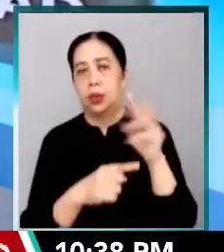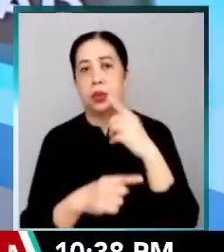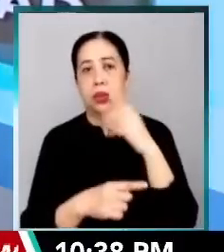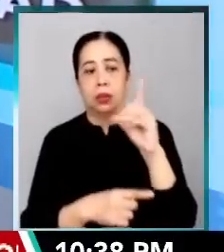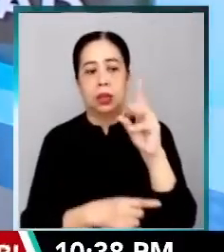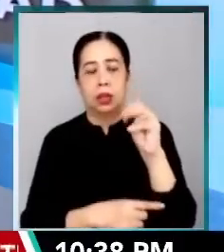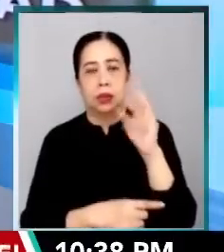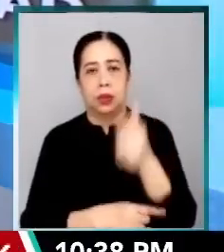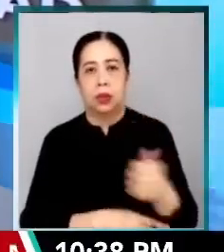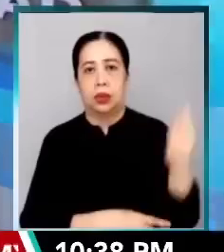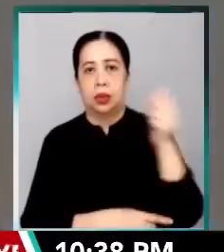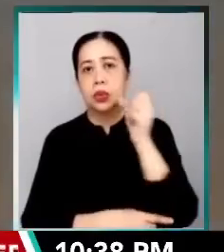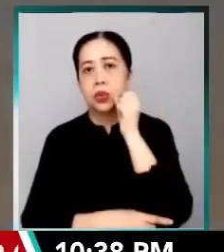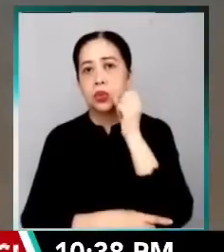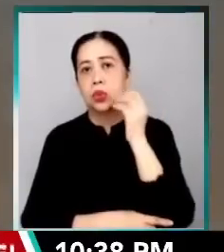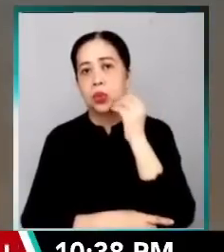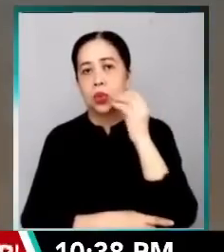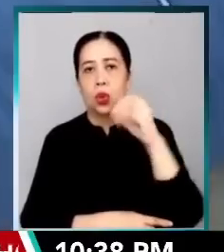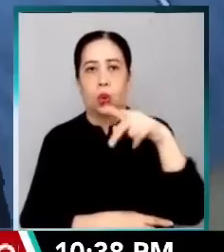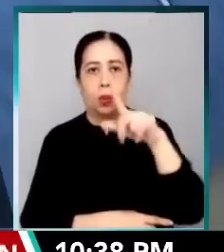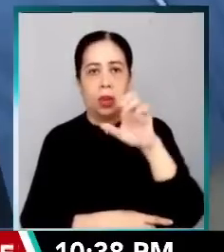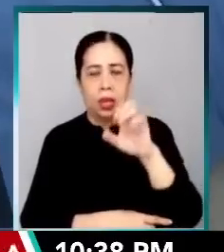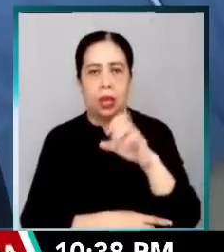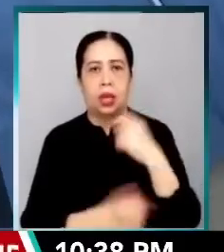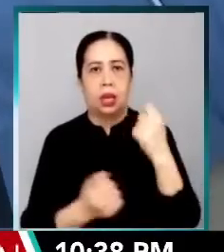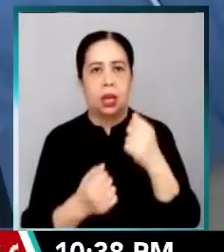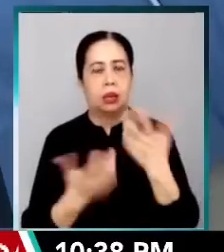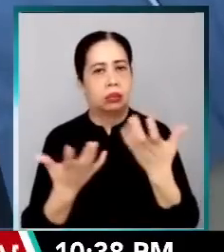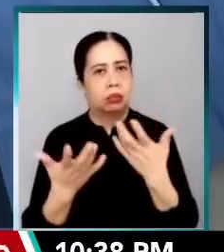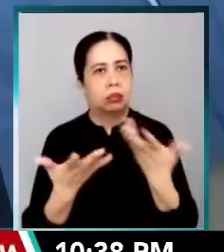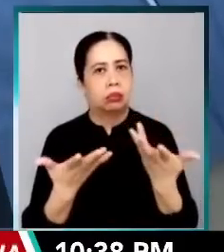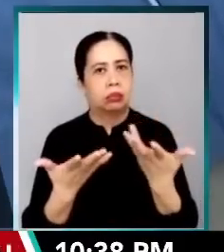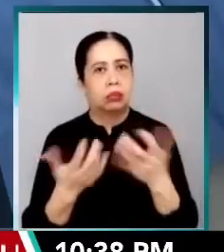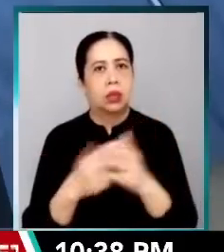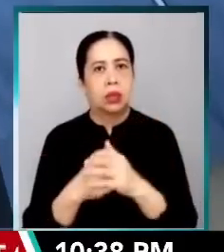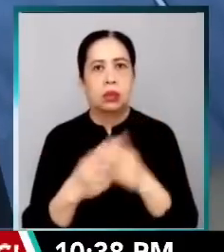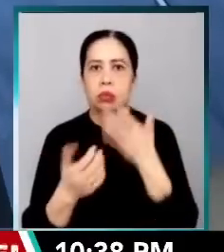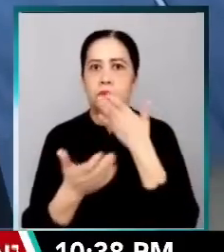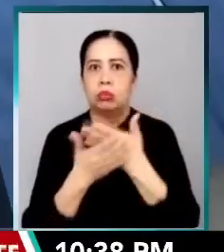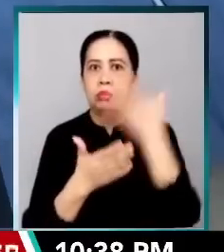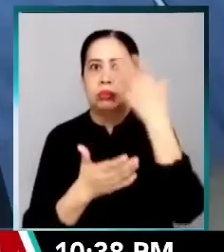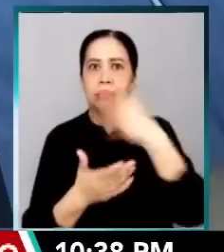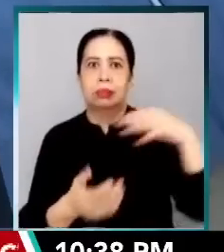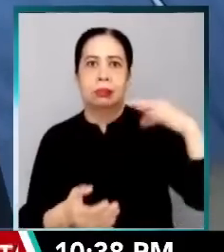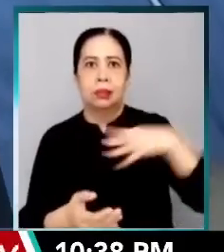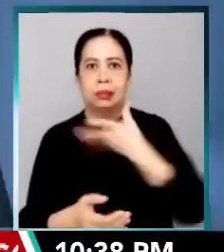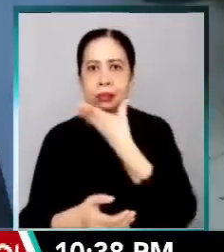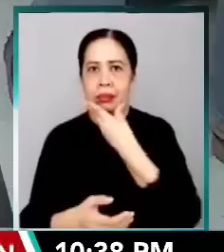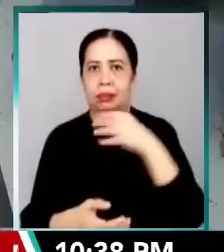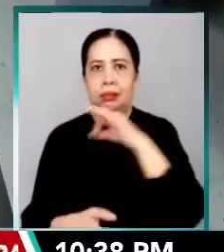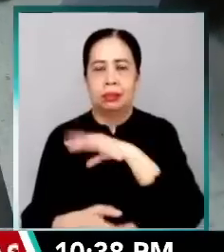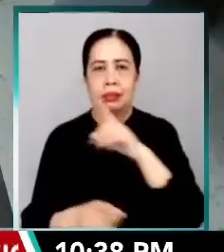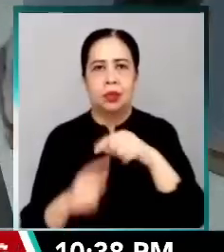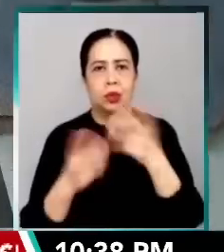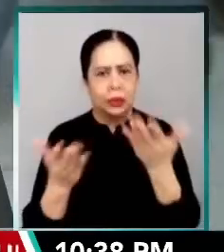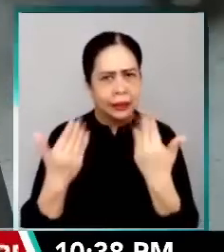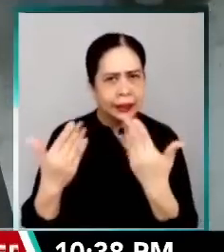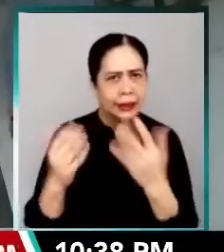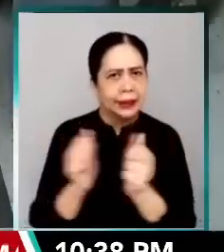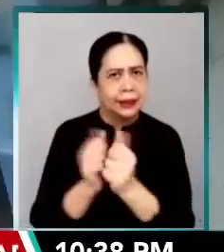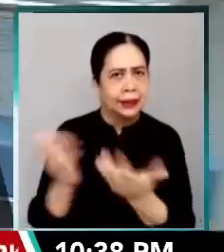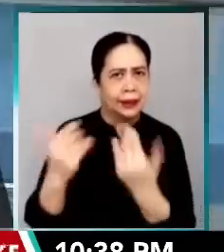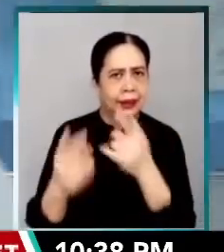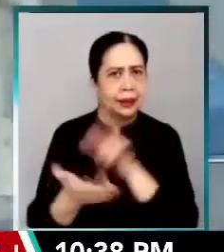Secretary Susan Ople, nagpapagandahan na ng mga benepisyo ang iba't ibang bansa para maging kaakit-akit para sa ating